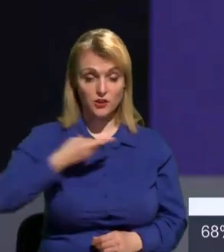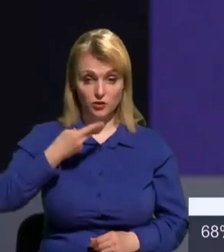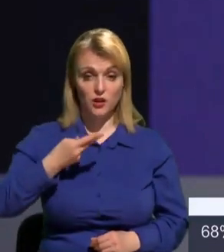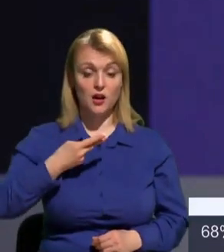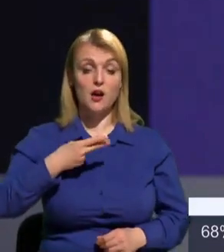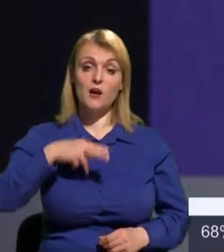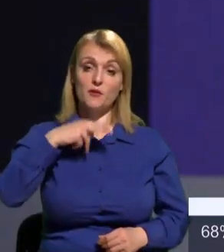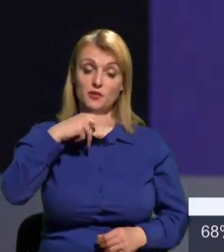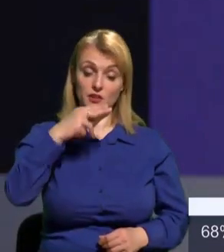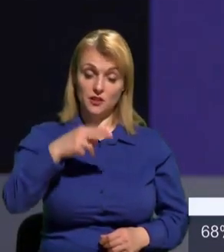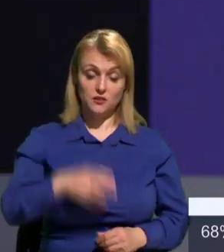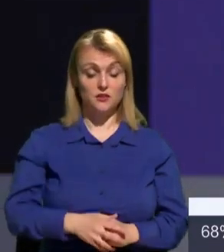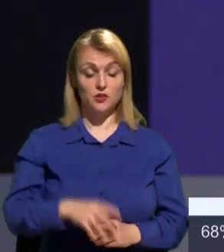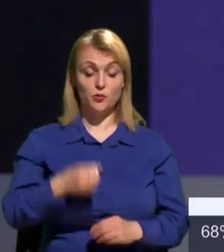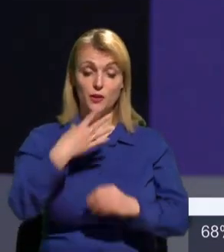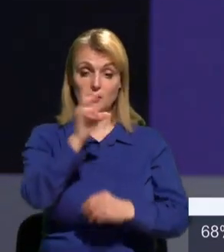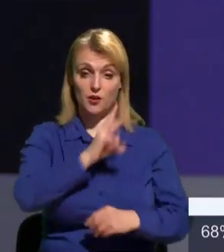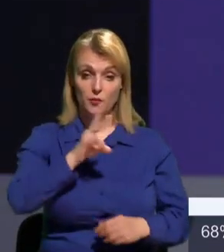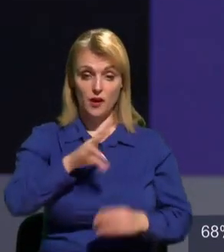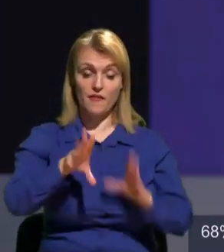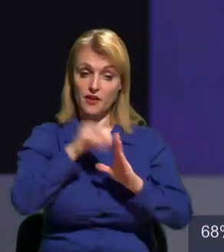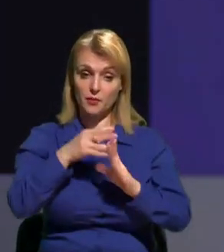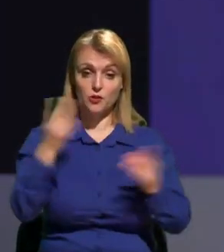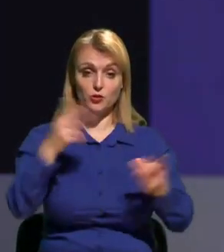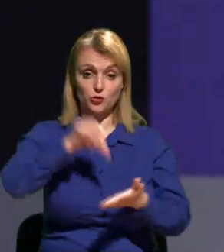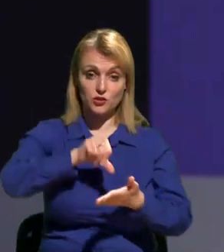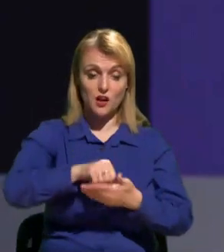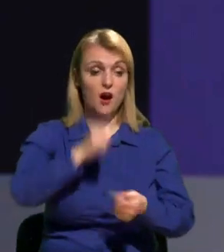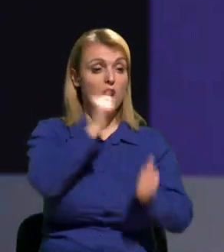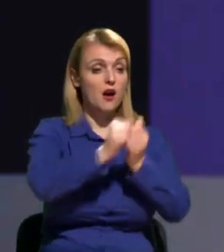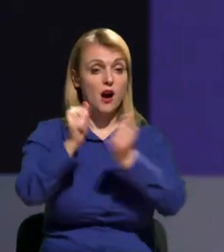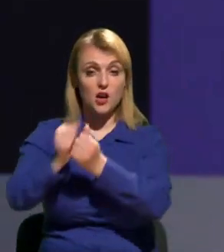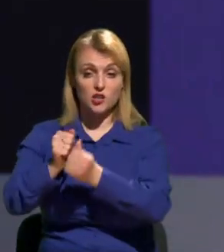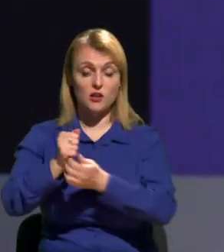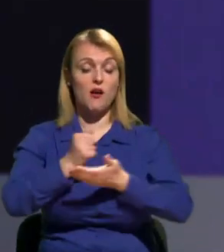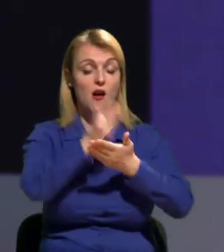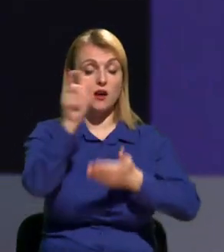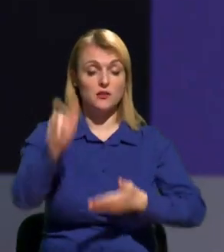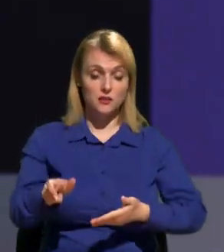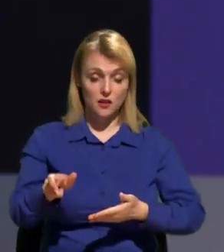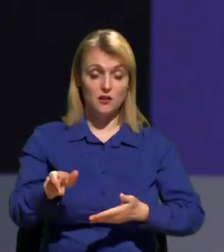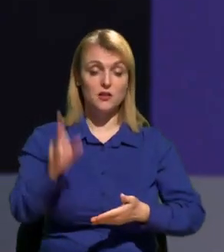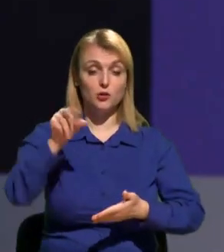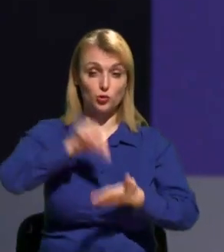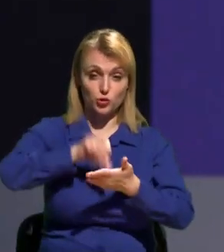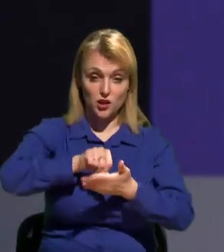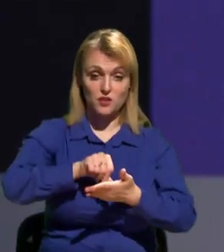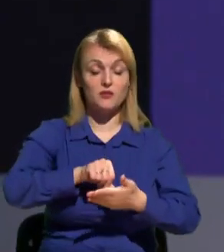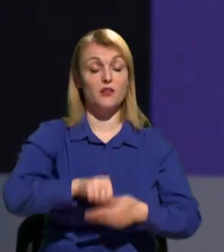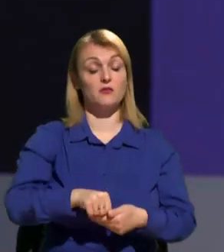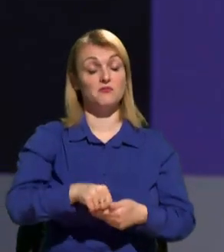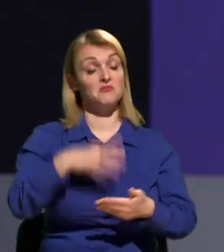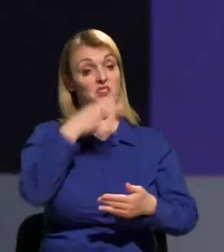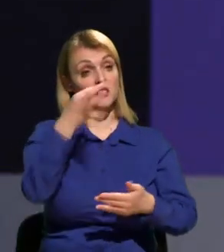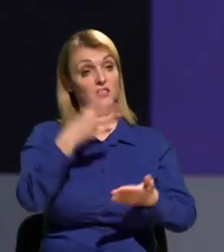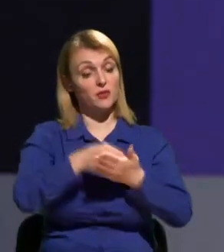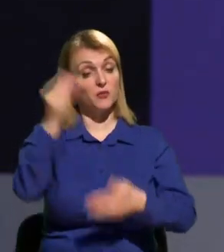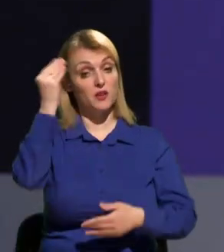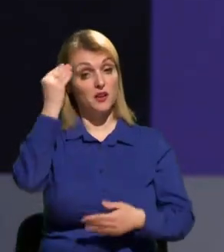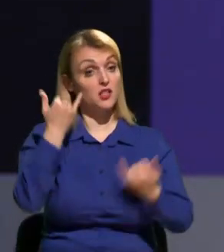scrutin. Fiecare candidat la funcția de președinte și-a expus poziția. Noi urmează să facem concluziile și să